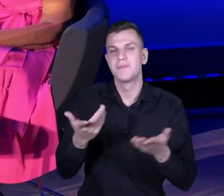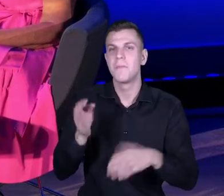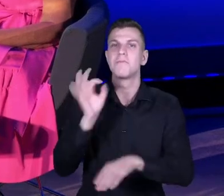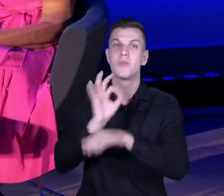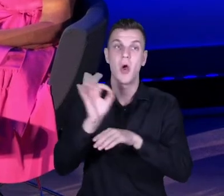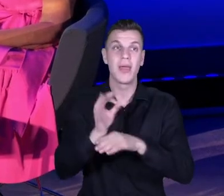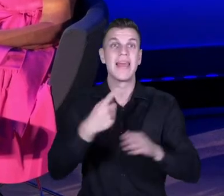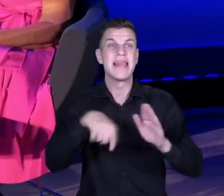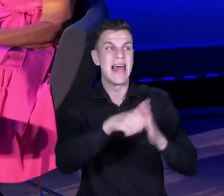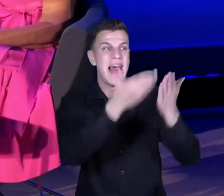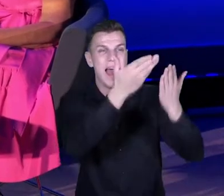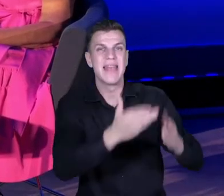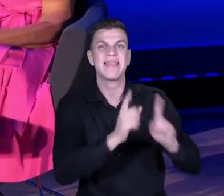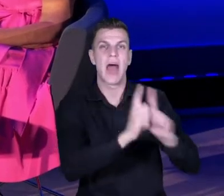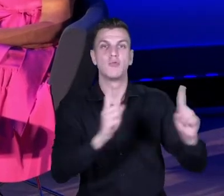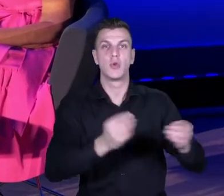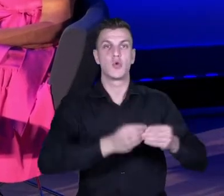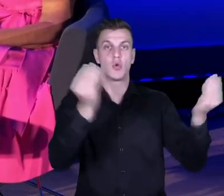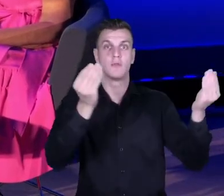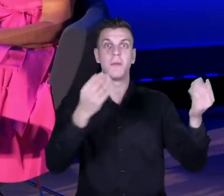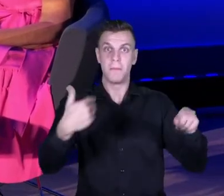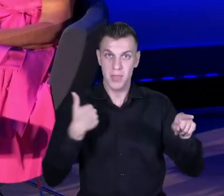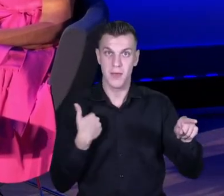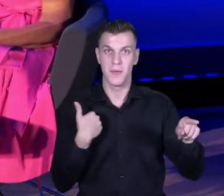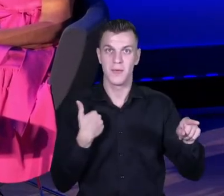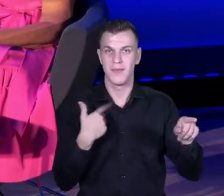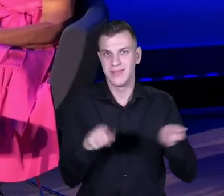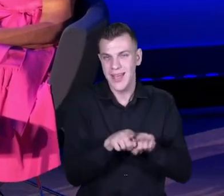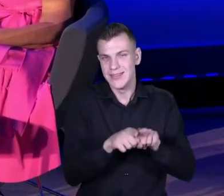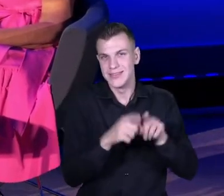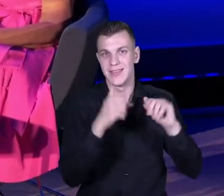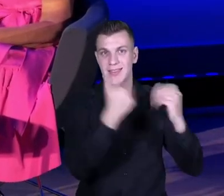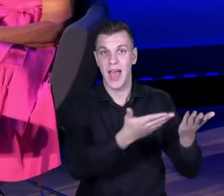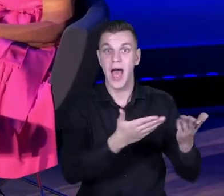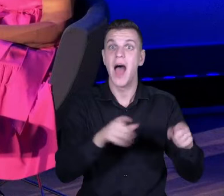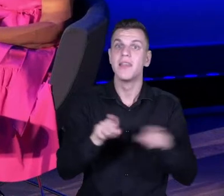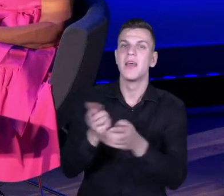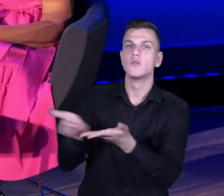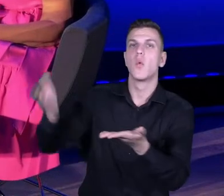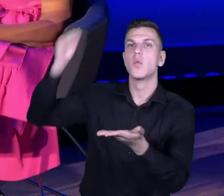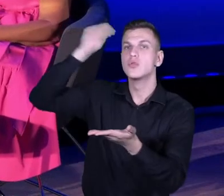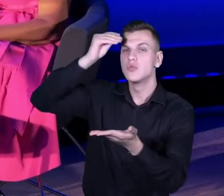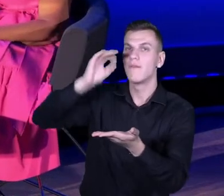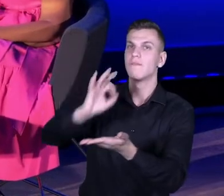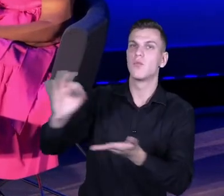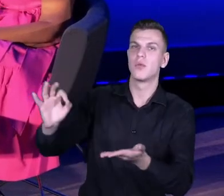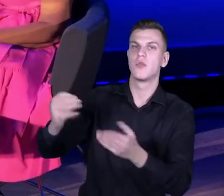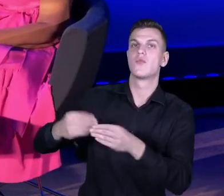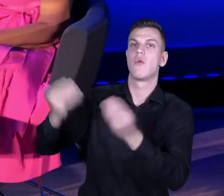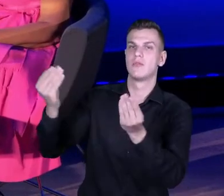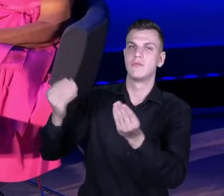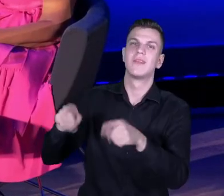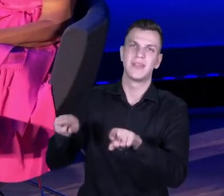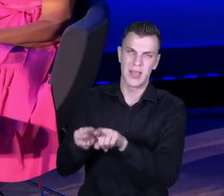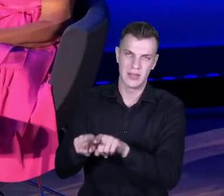samego nauczyciela. Tu mówimy o tych uczniowskich i to tak także one, te uczniowskie, były narzędziem dla